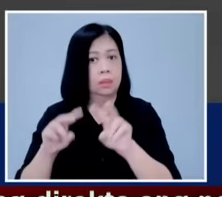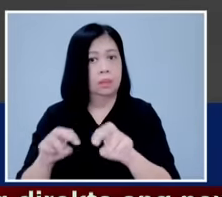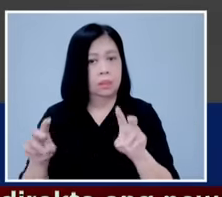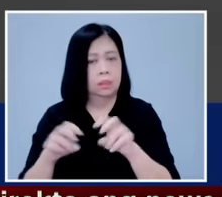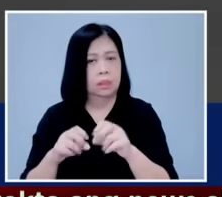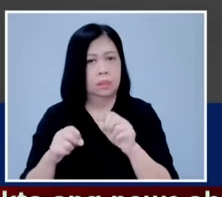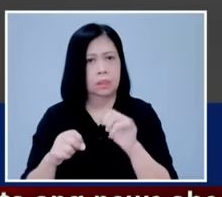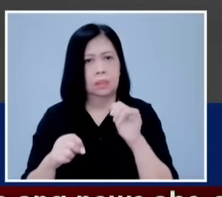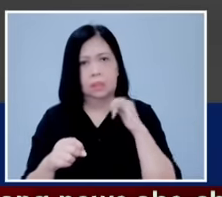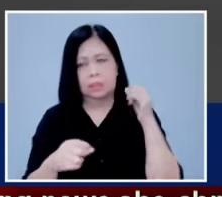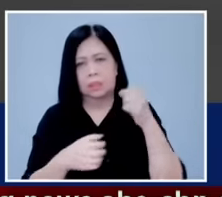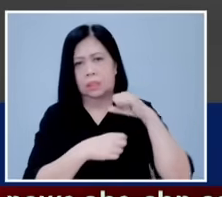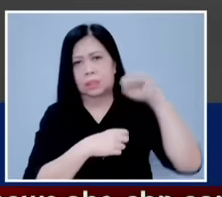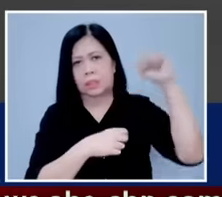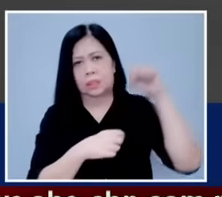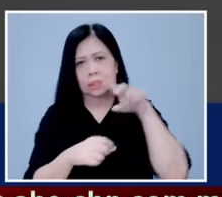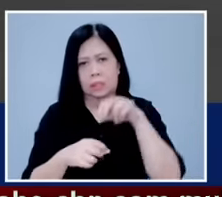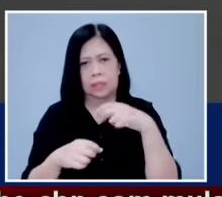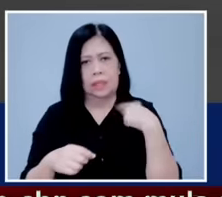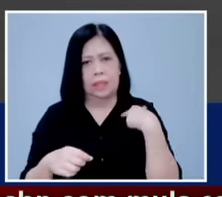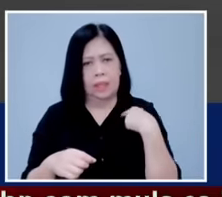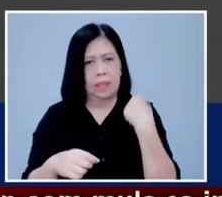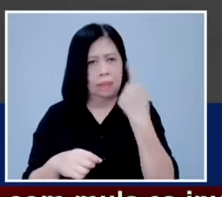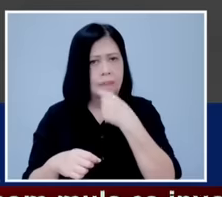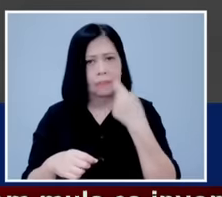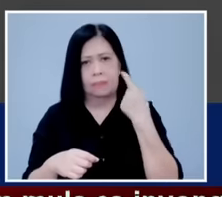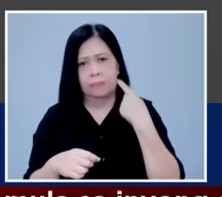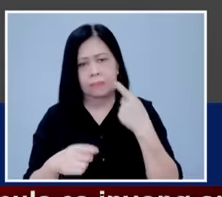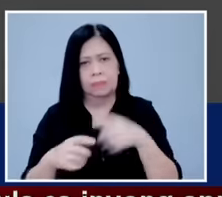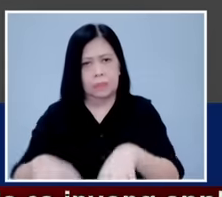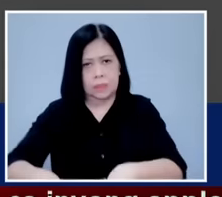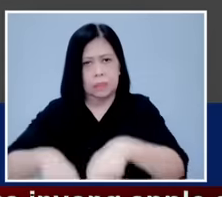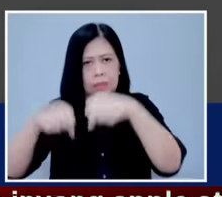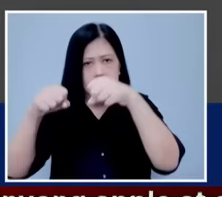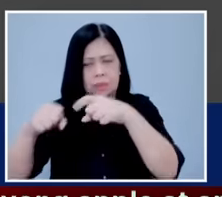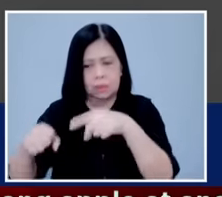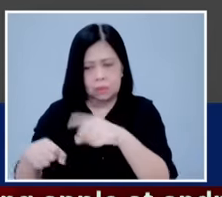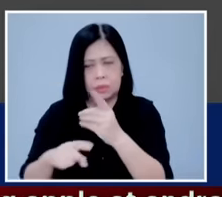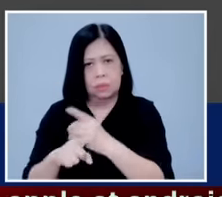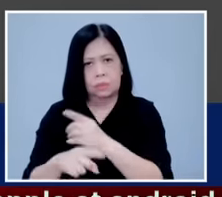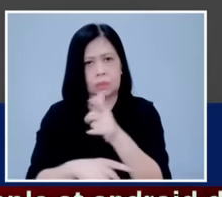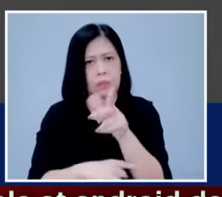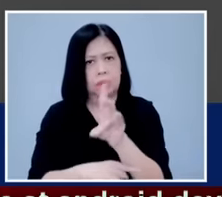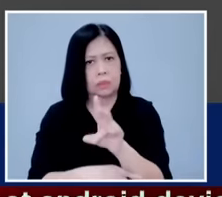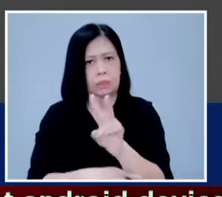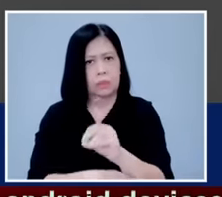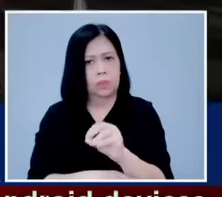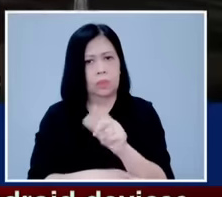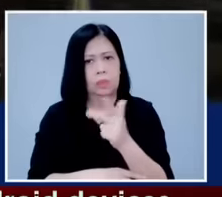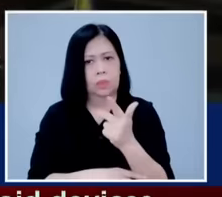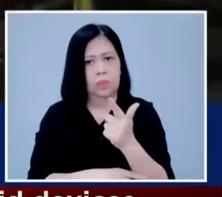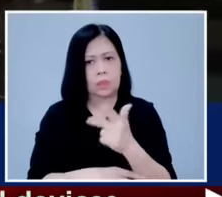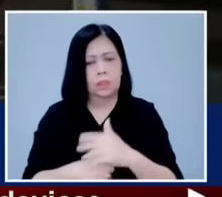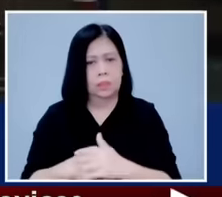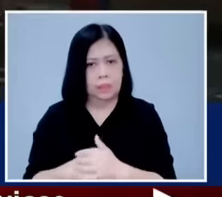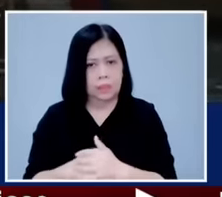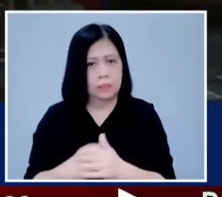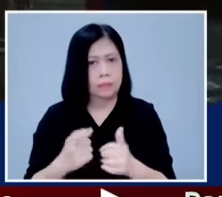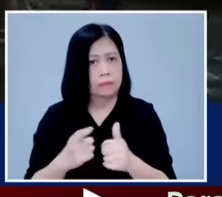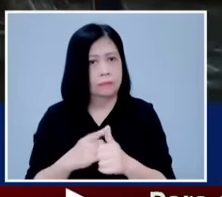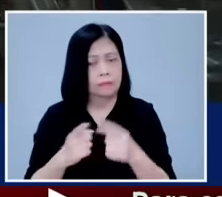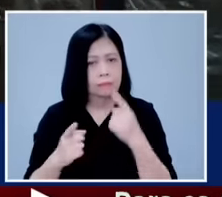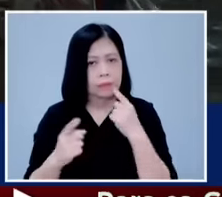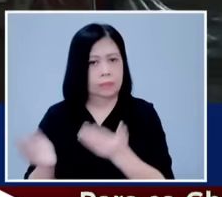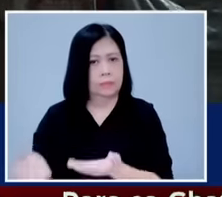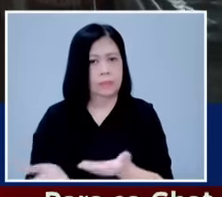binigti ang biktima at nakita ang may sugat sa mukha ng iahon sa creek noong December 27, 2023. Una na itong dinala